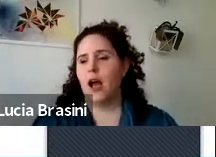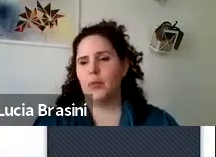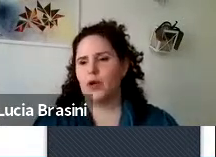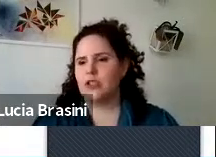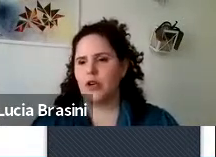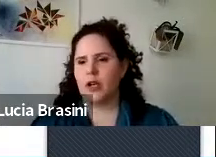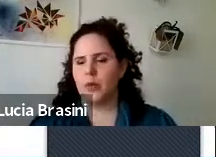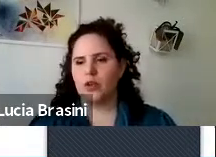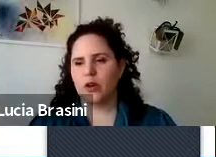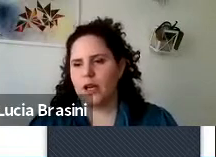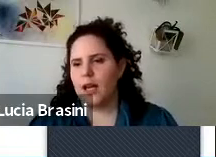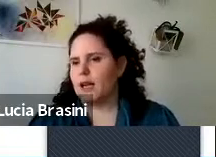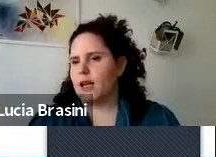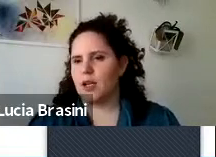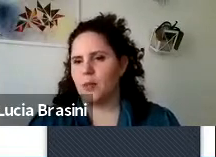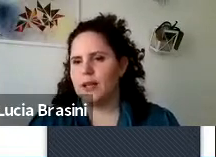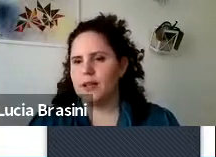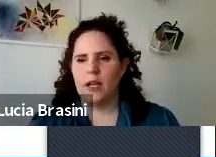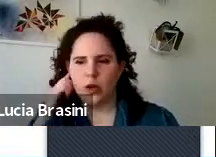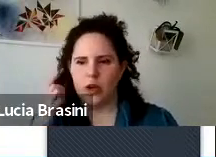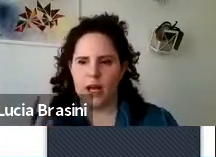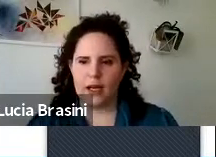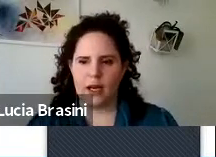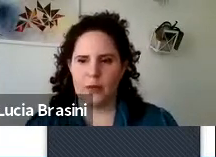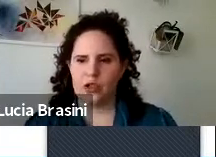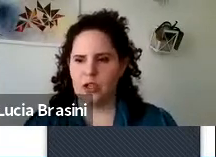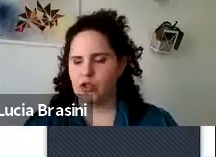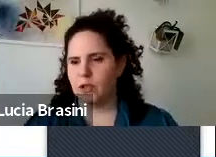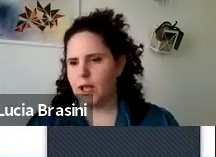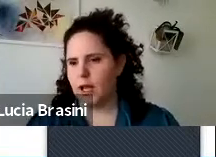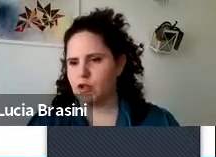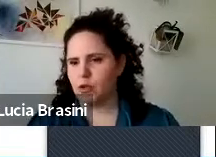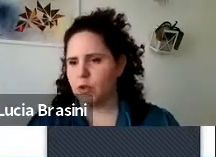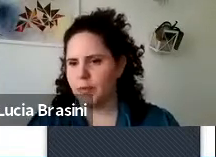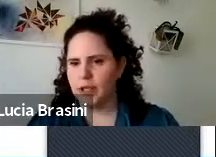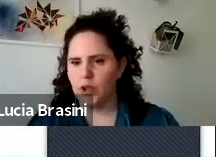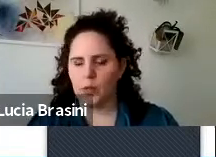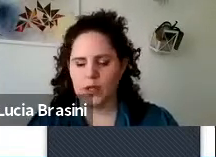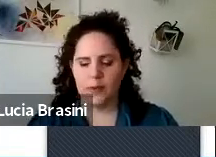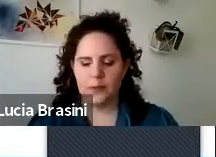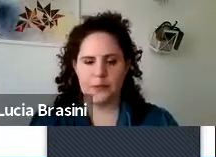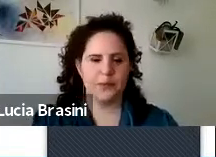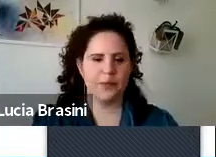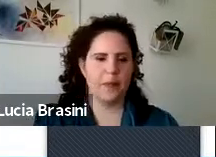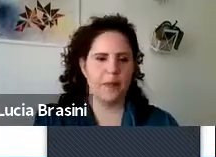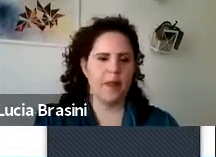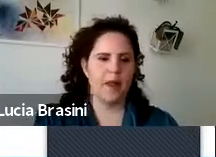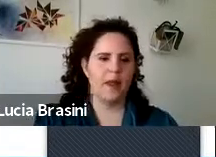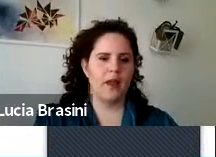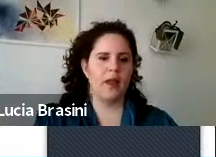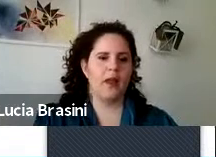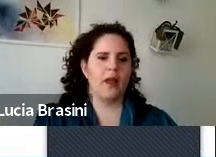eccetera, alla protesi dell'impianto cocleare, altrimenti l'auricolare la persona sorda è assolutamente